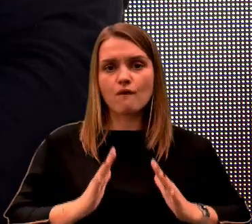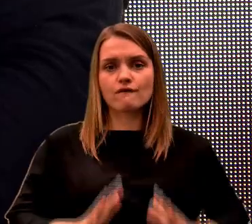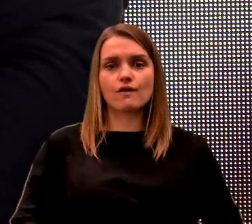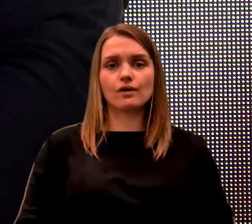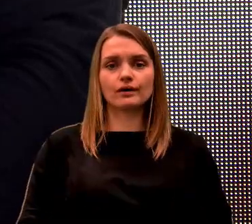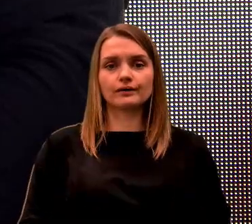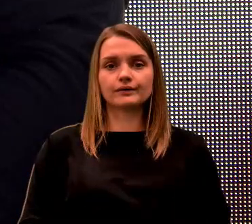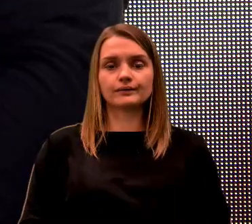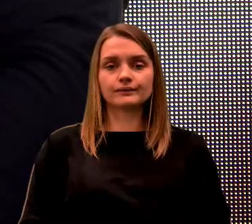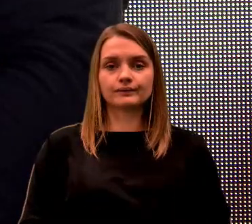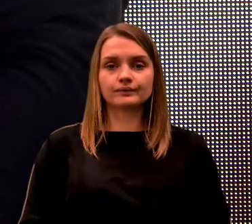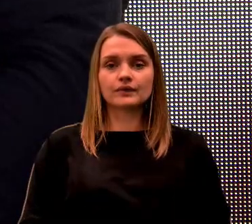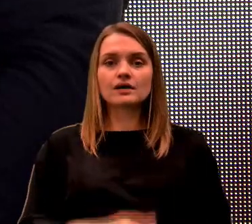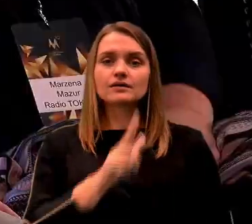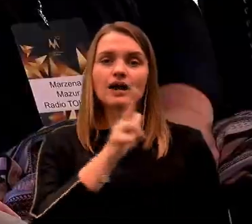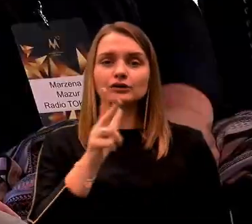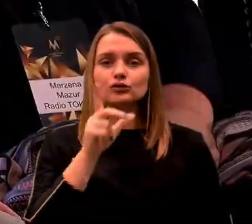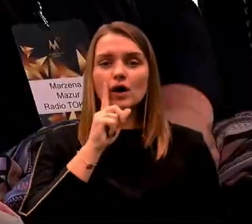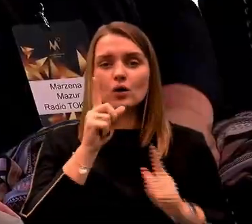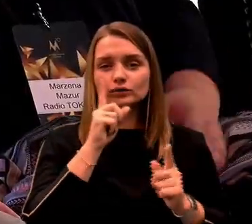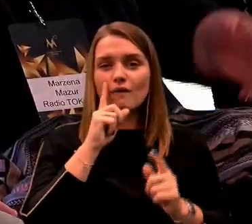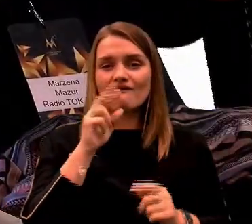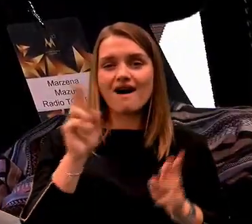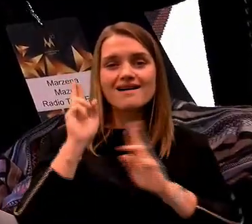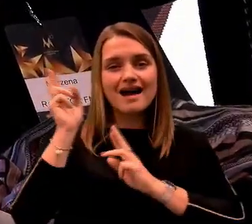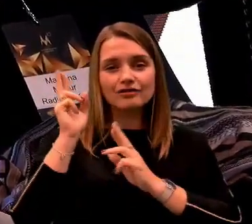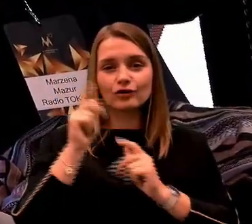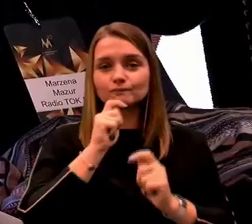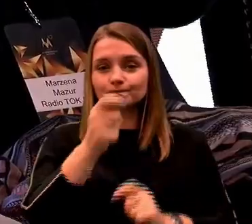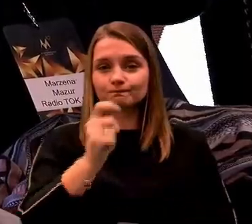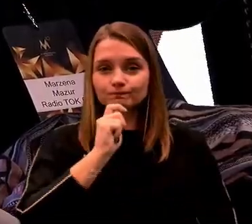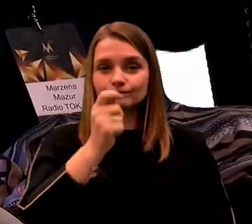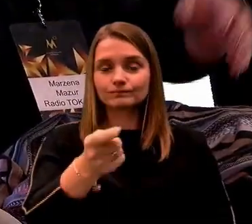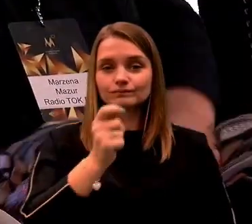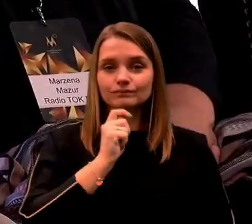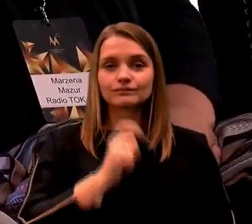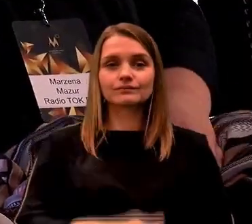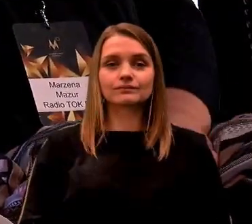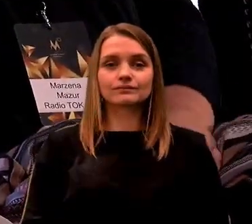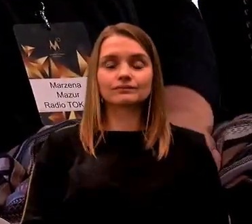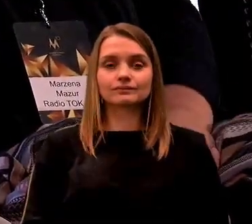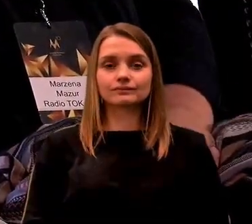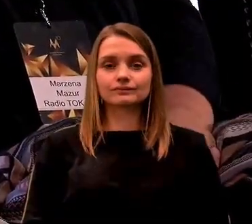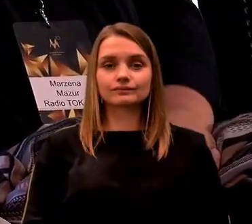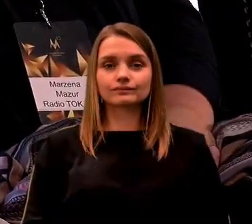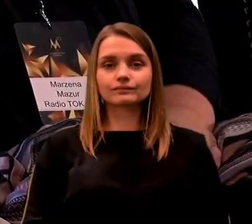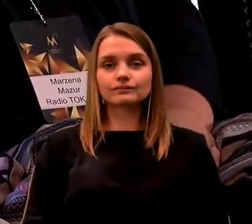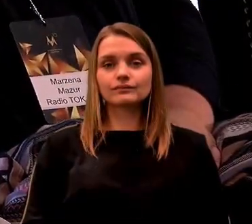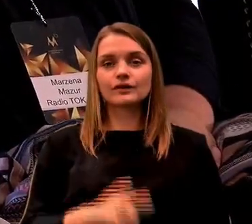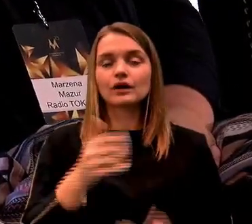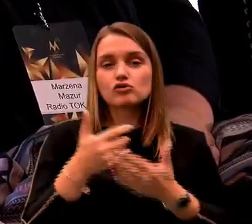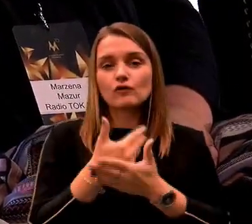tak po każdej audycji, gdzie omawiamy tam agile, kaizeny i różne nowinki, które